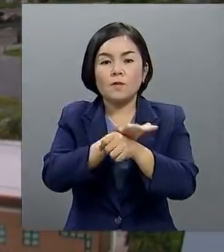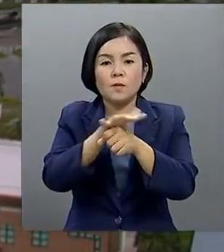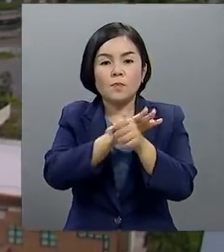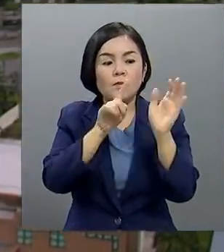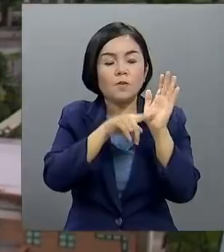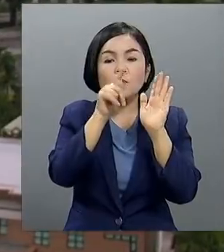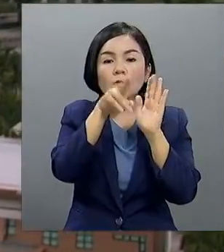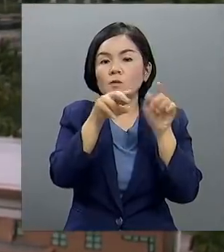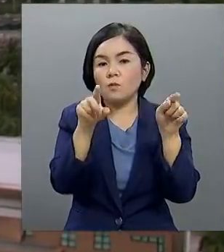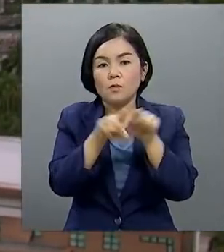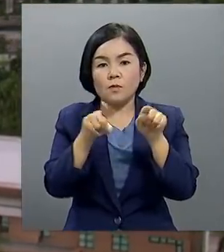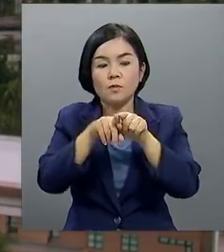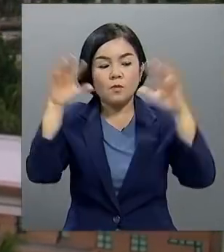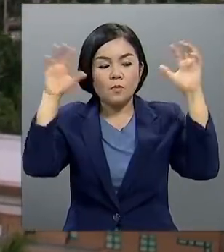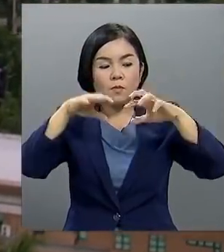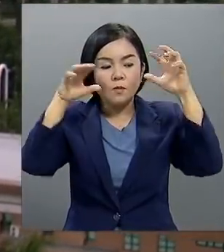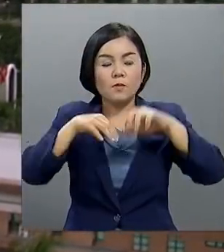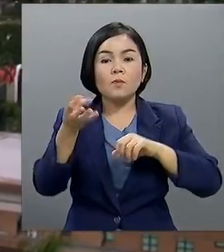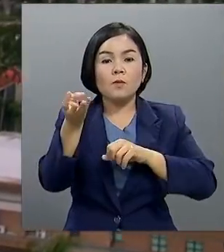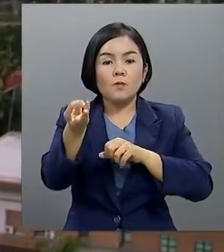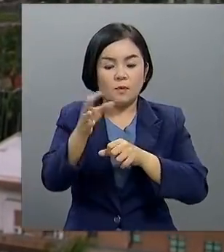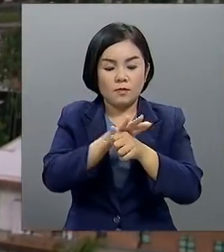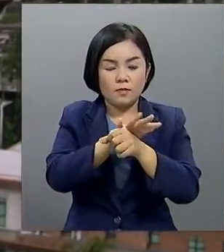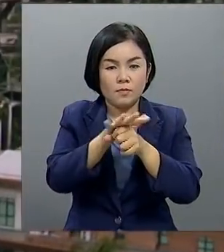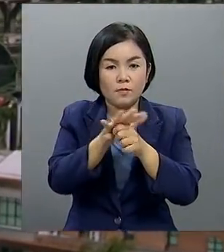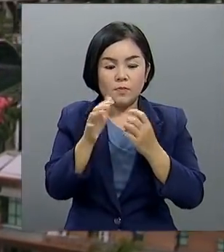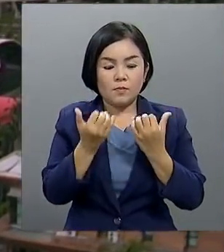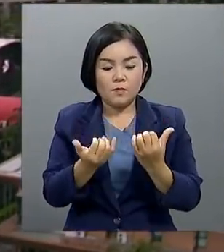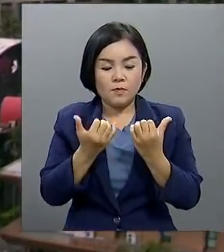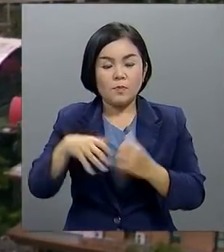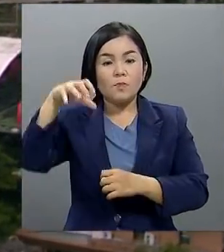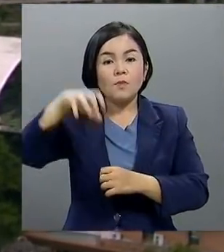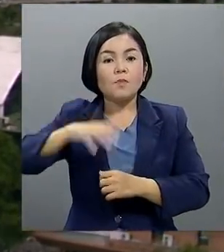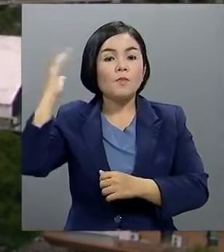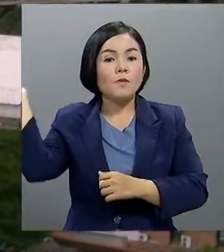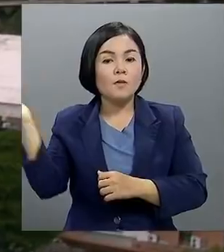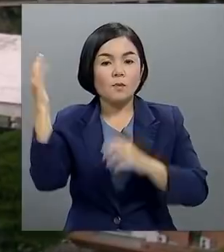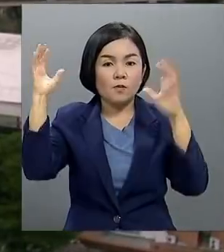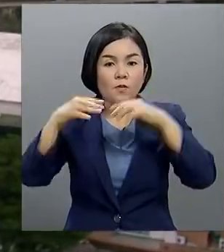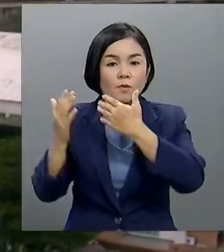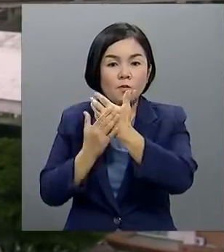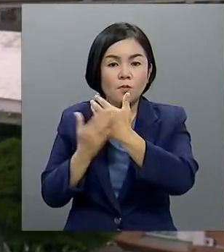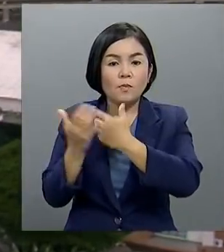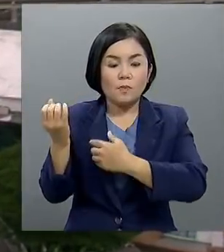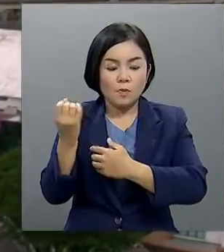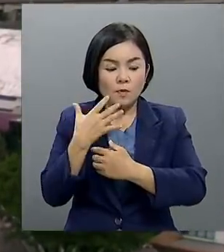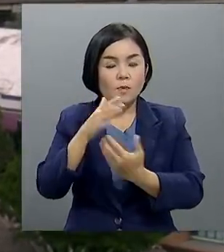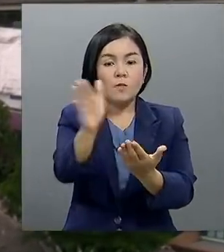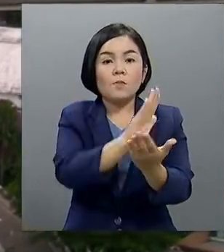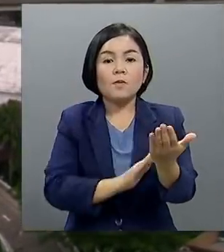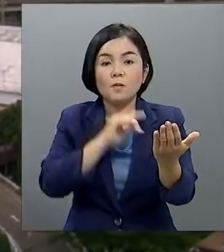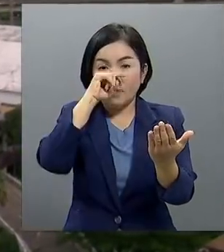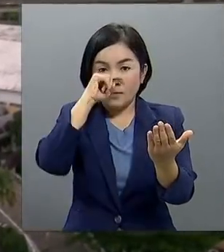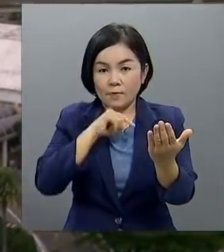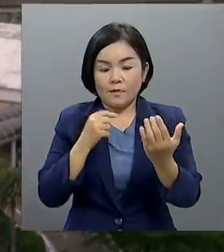าวันนี้เนี่ยก็บอกเลยนะครับกรมอุตุนิยมวิทยาก็คาดการณ์เลยนะครับว่าทั่วทุกพื้นที่ของประเทศไทยนะครับจะมีฝนต